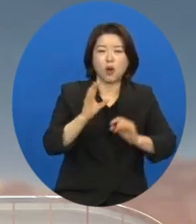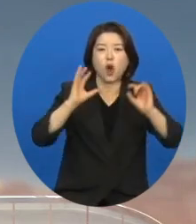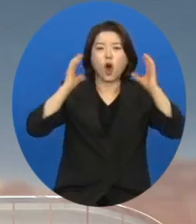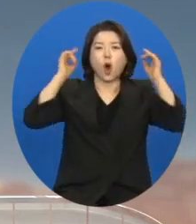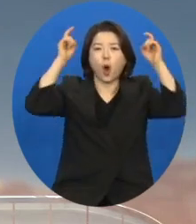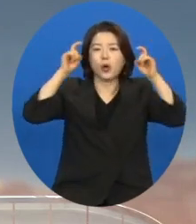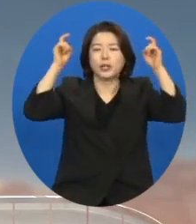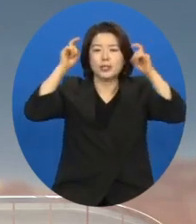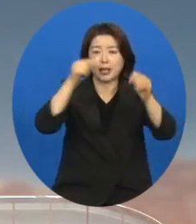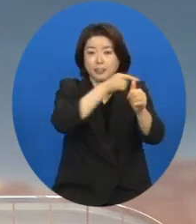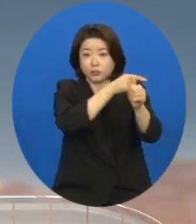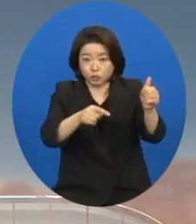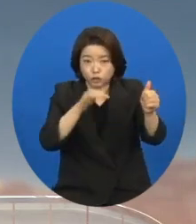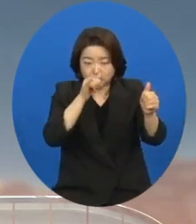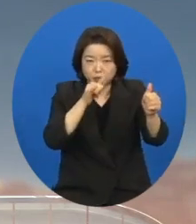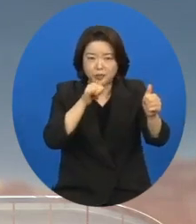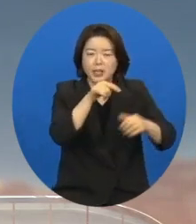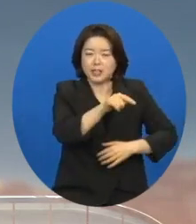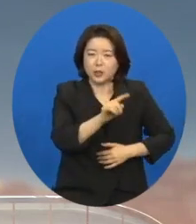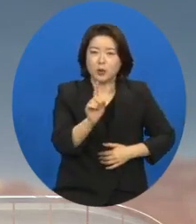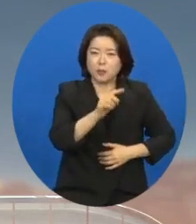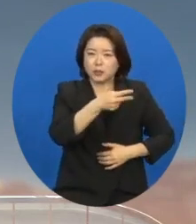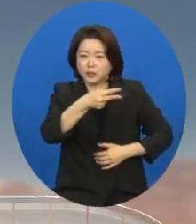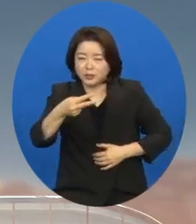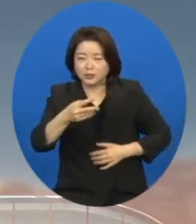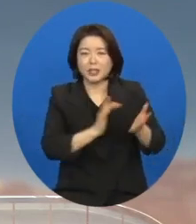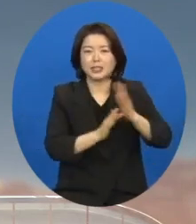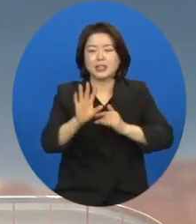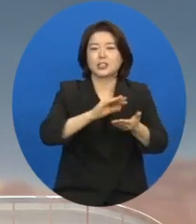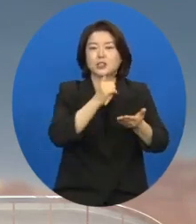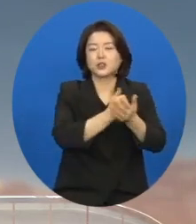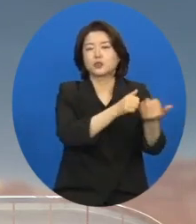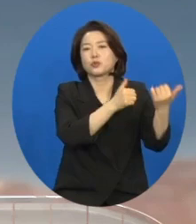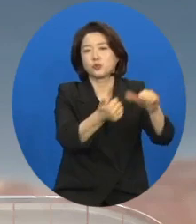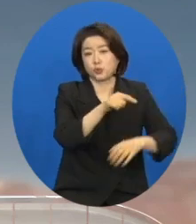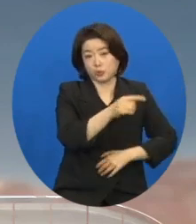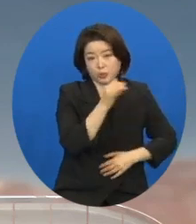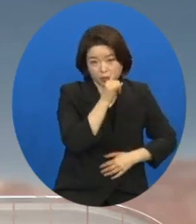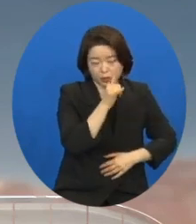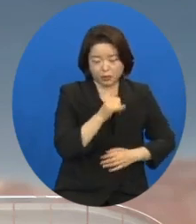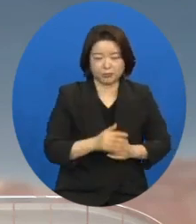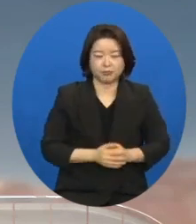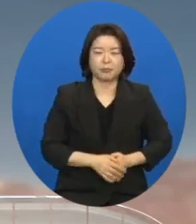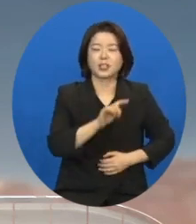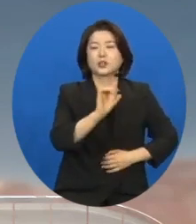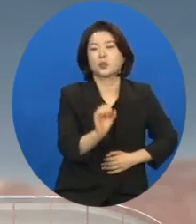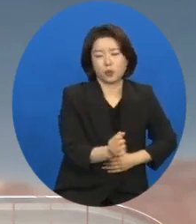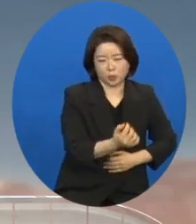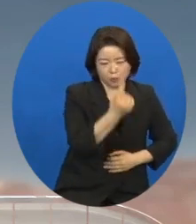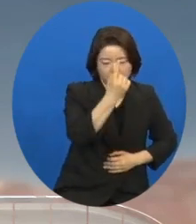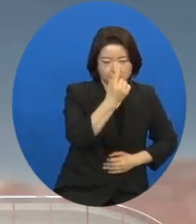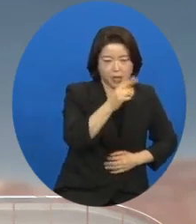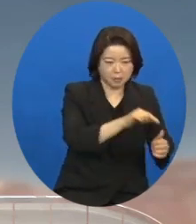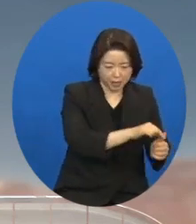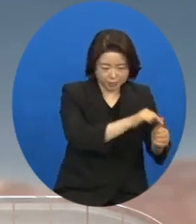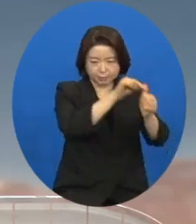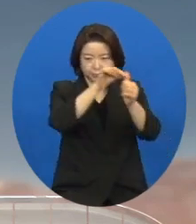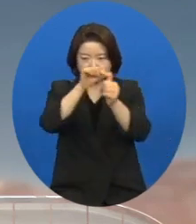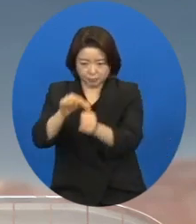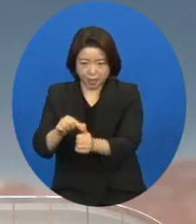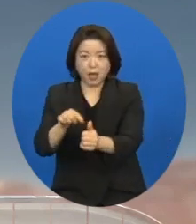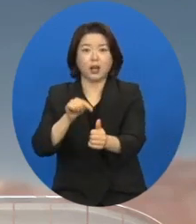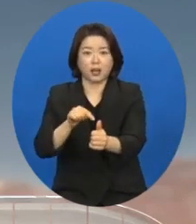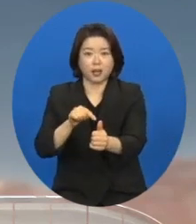그리스도의 죽으심이죠. 그로 말미암아 그들이 살고 홍해를 건너게 돼요. 그것은 구원을 상징하는